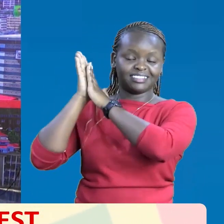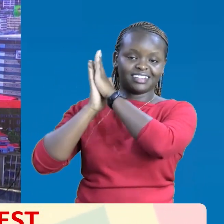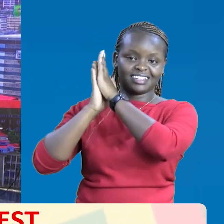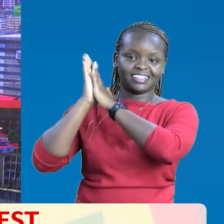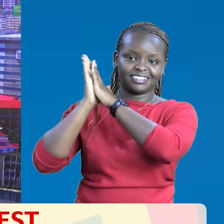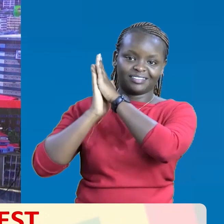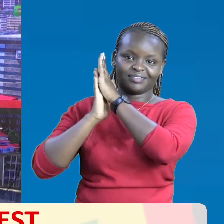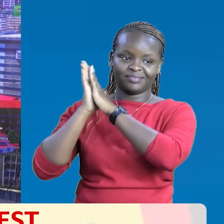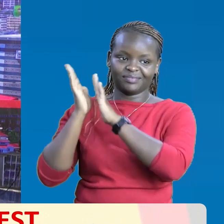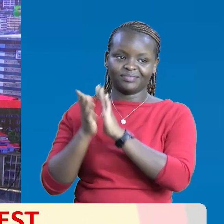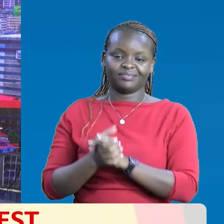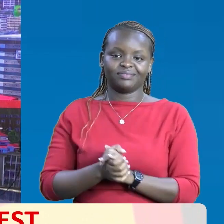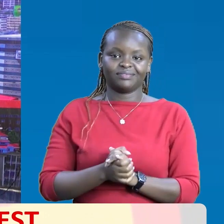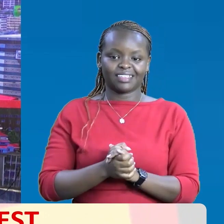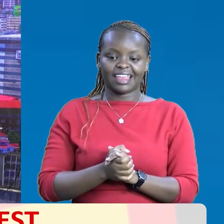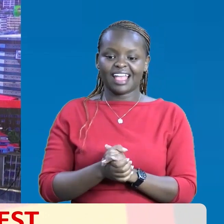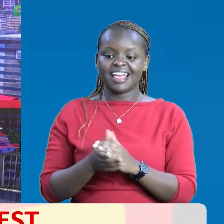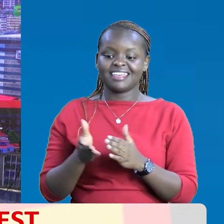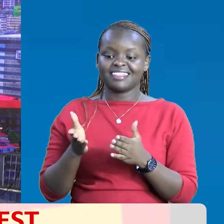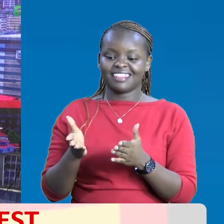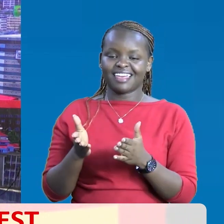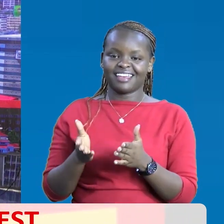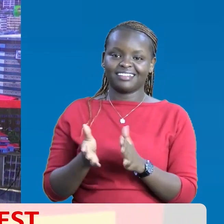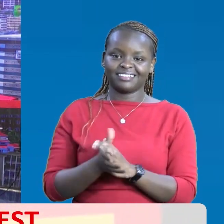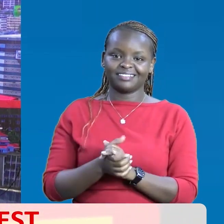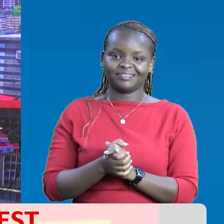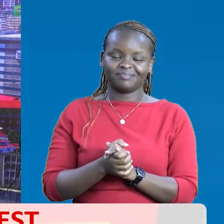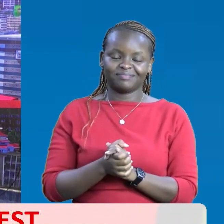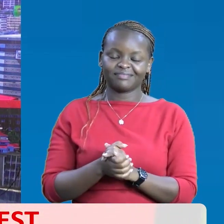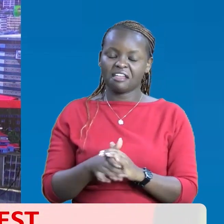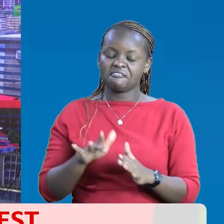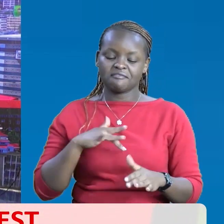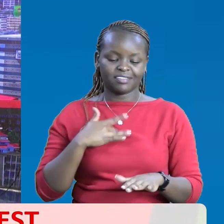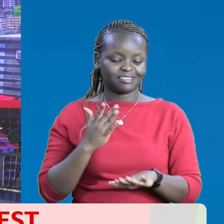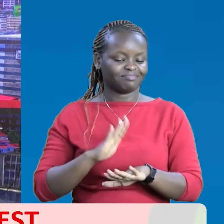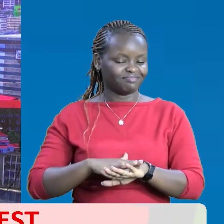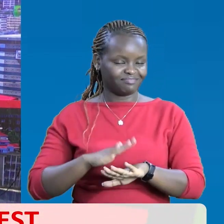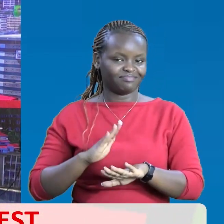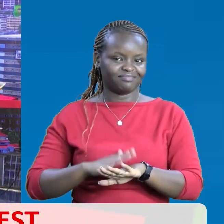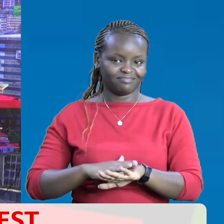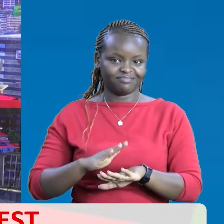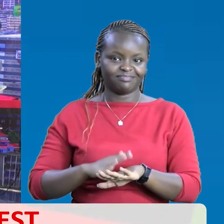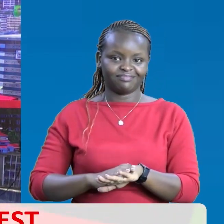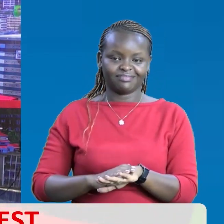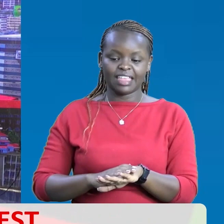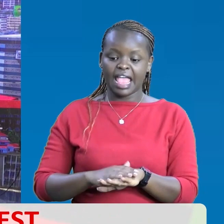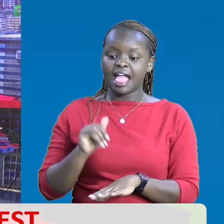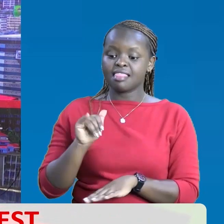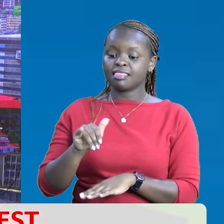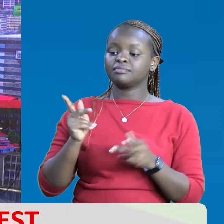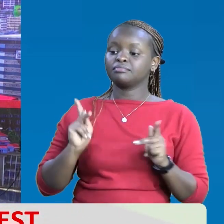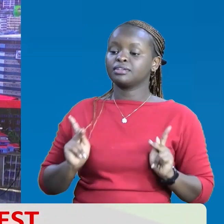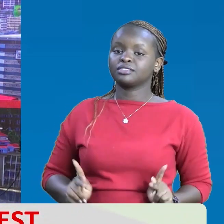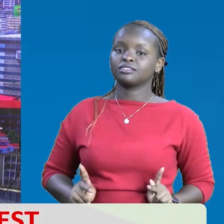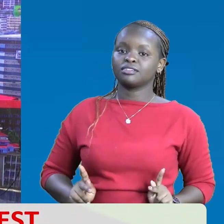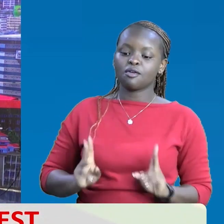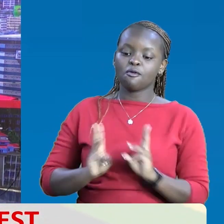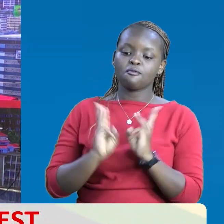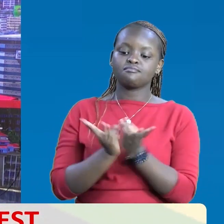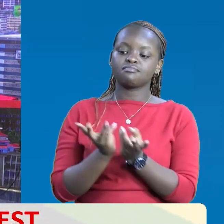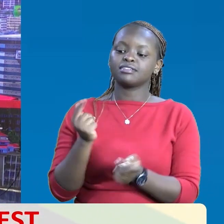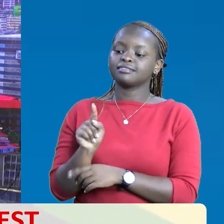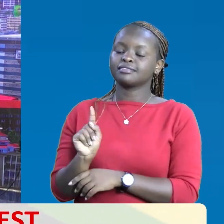Yeye promote BT. Yes, afika. Ndio BT. Yeye ndo alipromote wenye zika pro. Exactly. Sasa huyo mtu by the way yeye akutudunia yake.